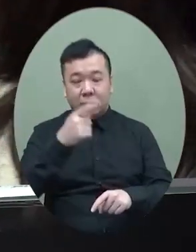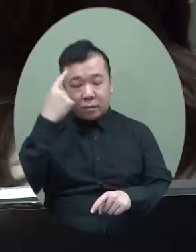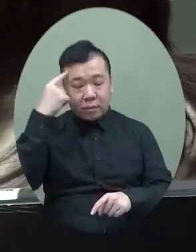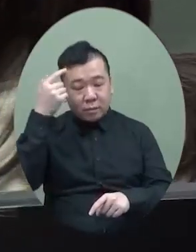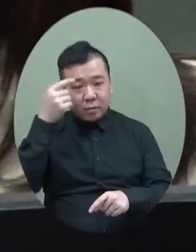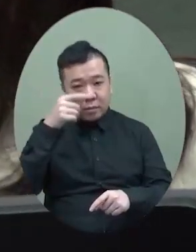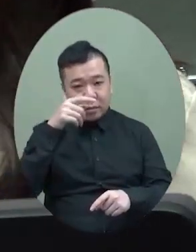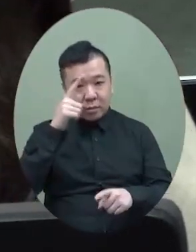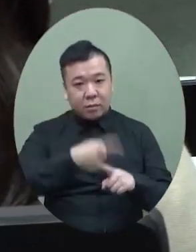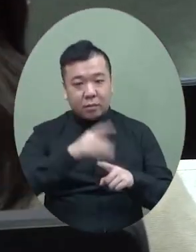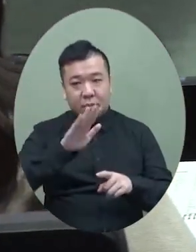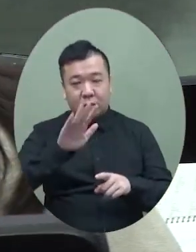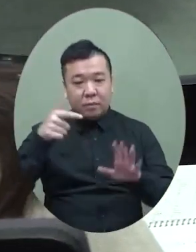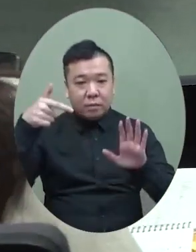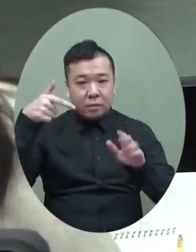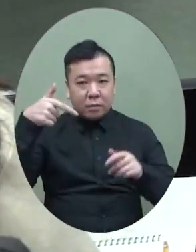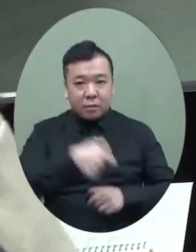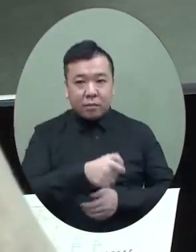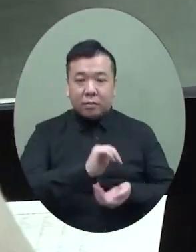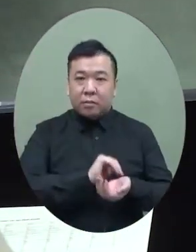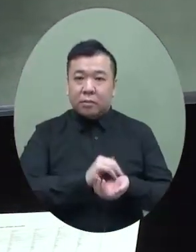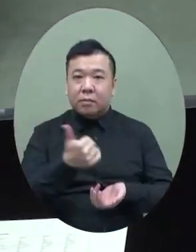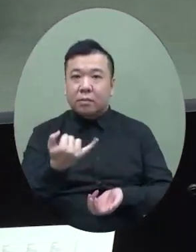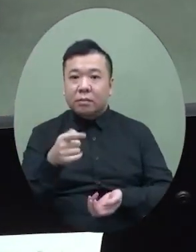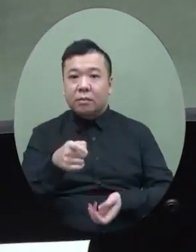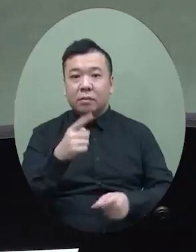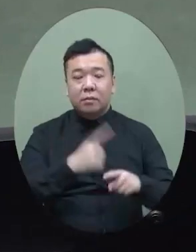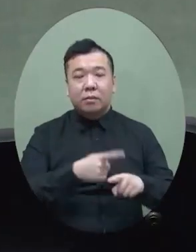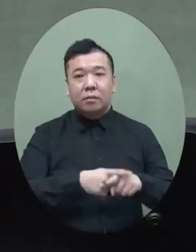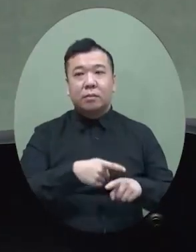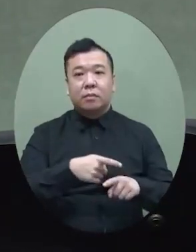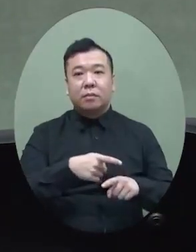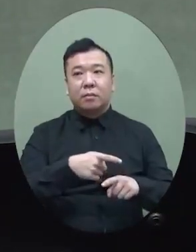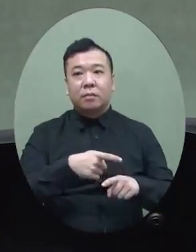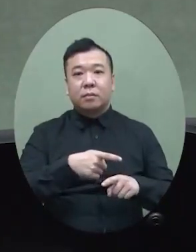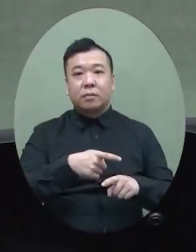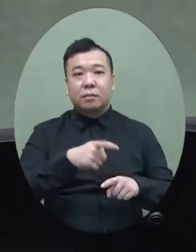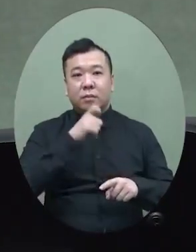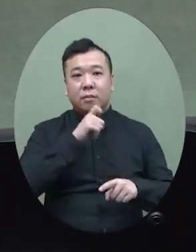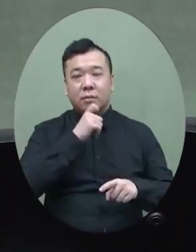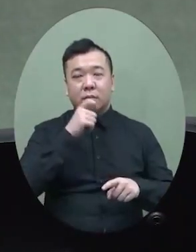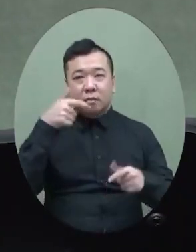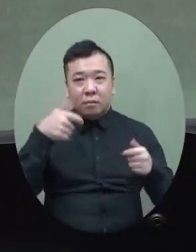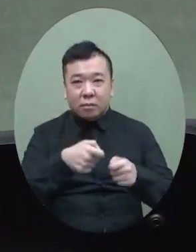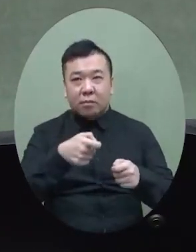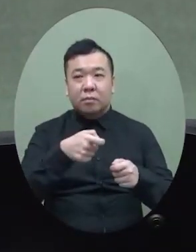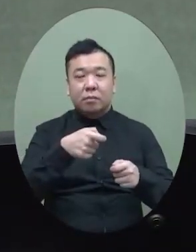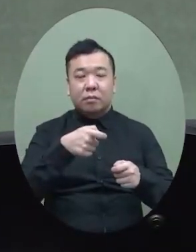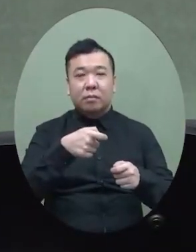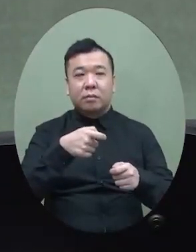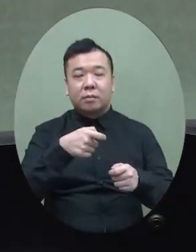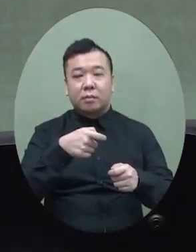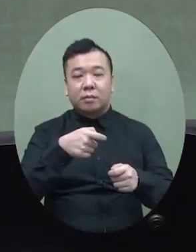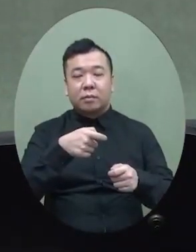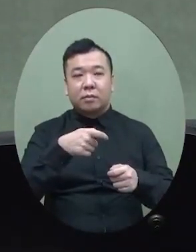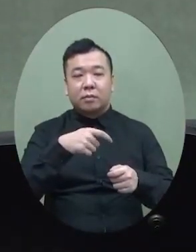做，即係個疫情已經開始緩和咗咧？即係都已經開始係受到控制咧？咁同埋就係想問